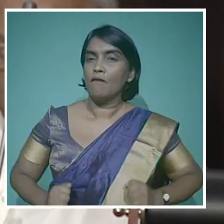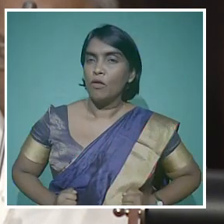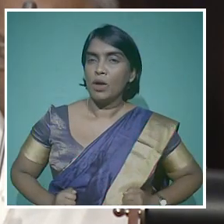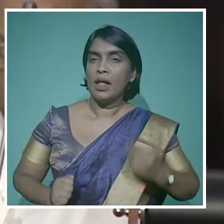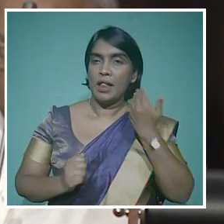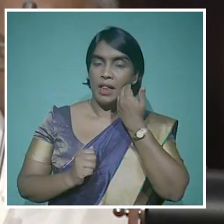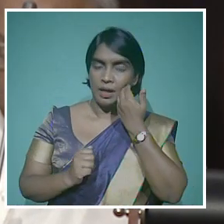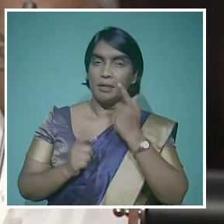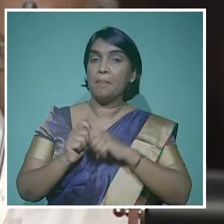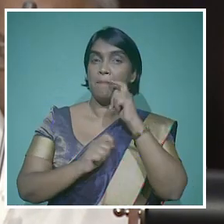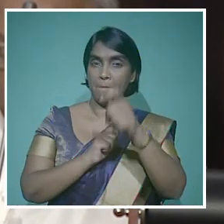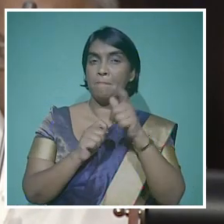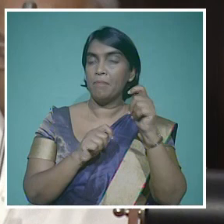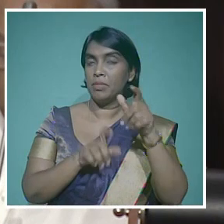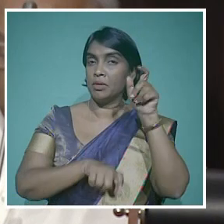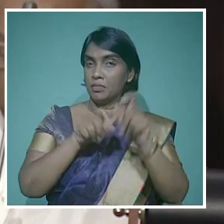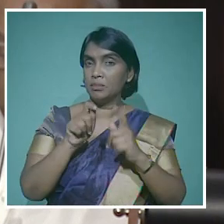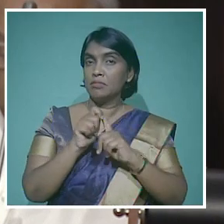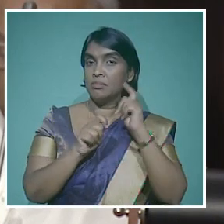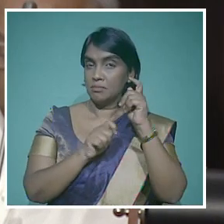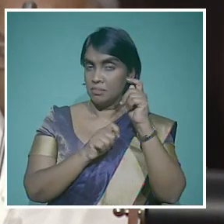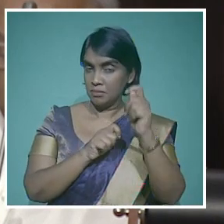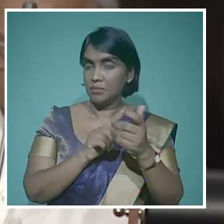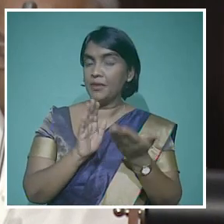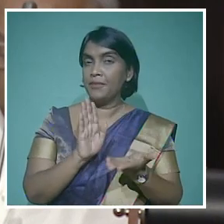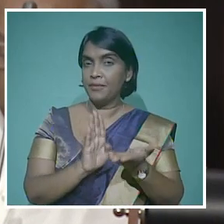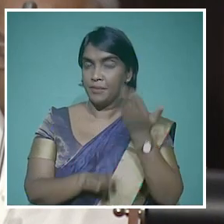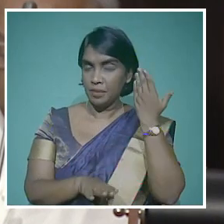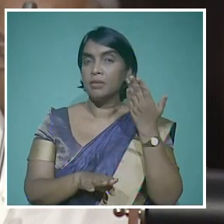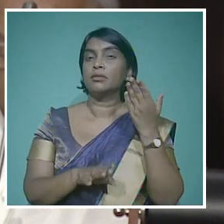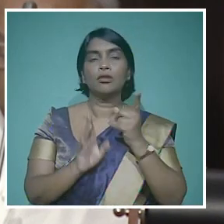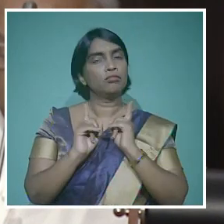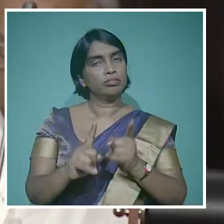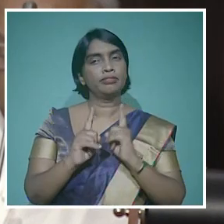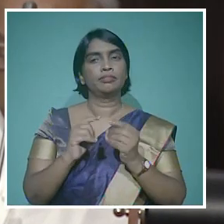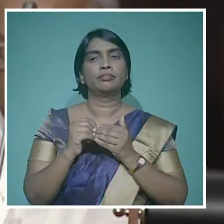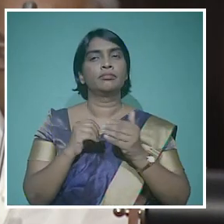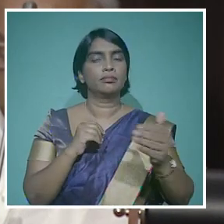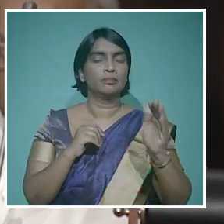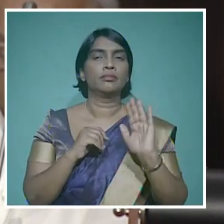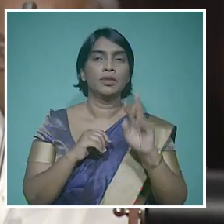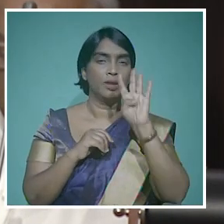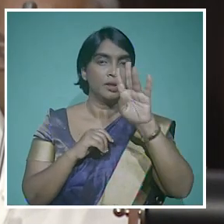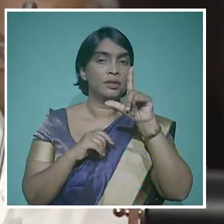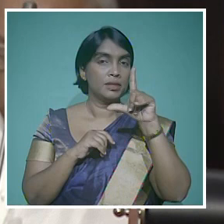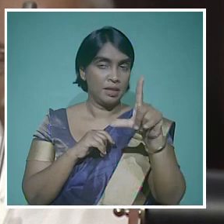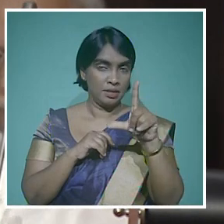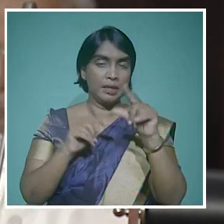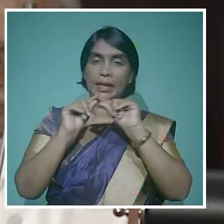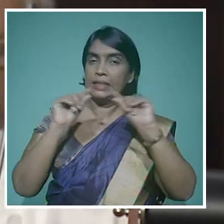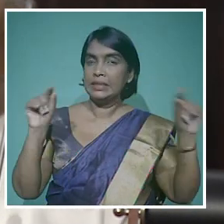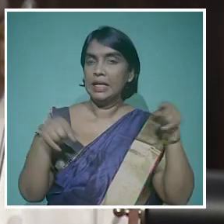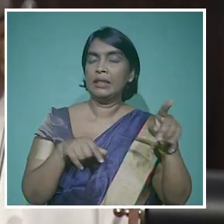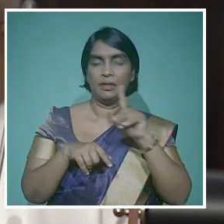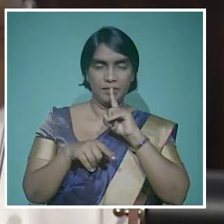රෝගීන් දීමනාවල ප්‍රතිලාභීන්ට ගෙනලවන වැඩි කරලා දීමන අඛණ්ඩව ලබා දෙන එක 47 වෙනි ඡේදයේ